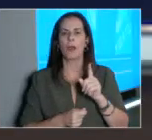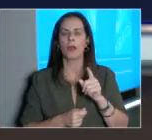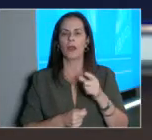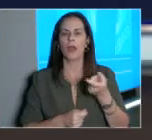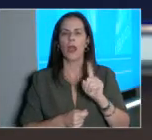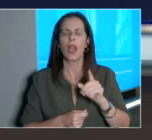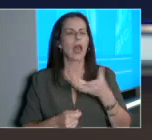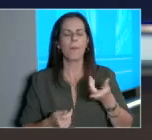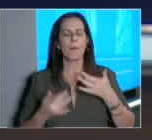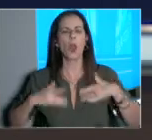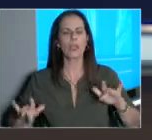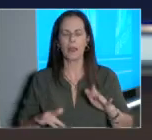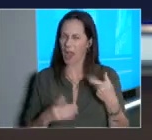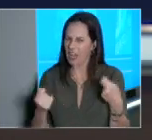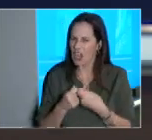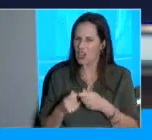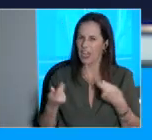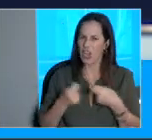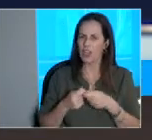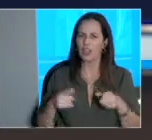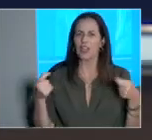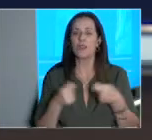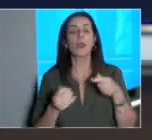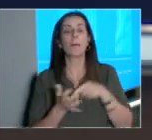ממלחמת האשכנזים ספרדים אצלם? אבל מה הקשר? כי אם הקשר,